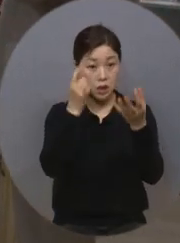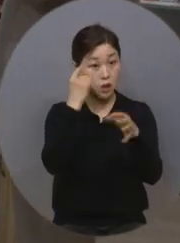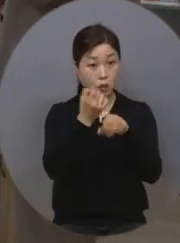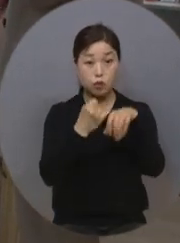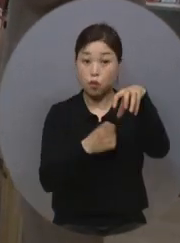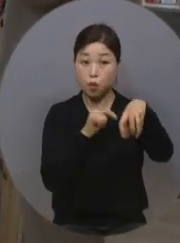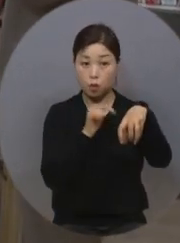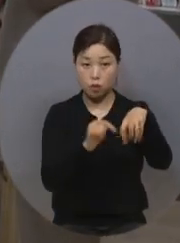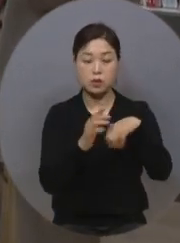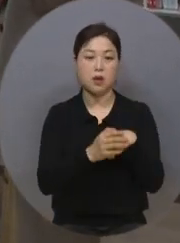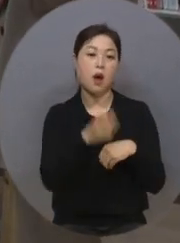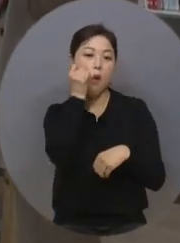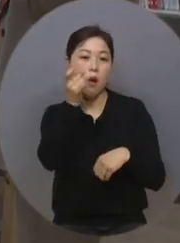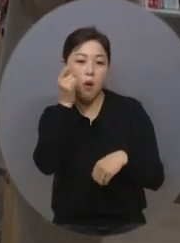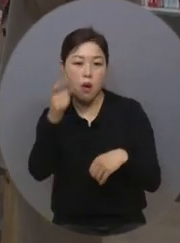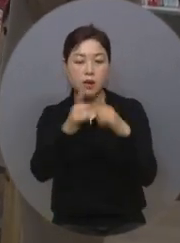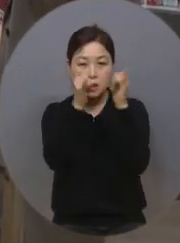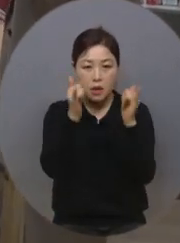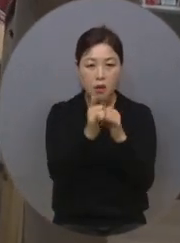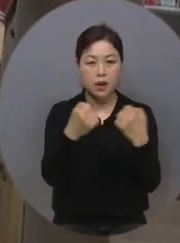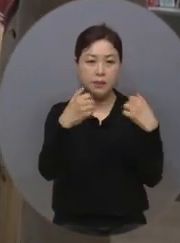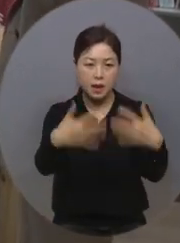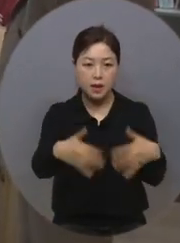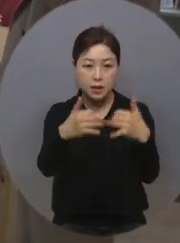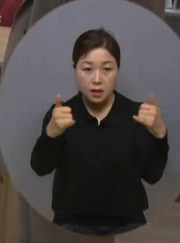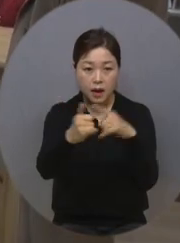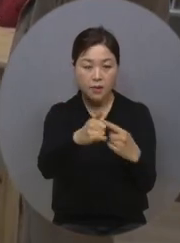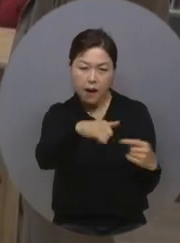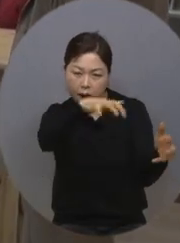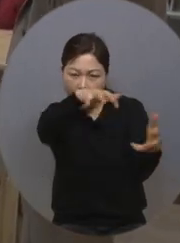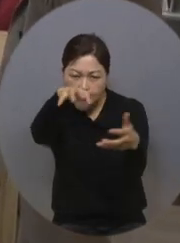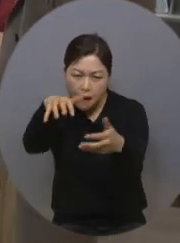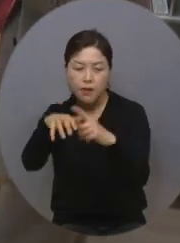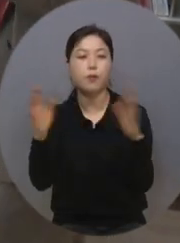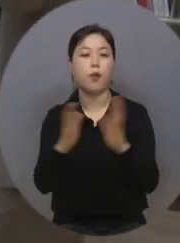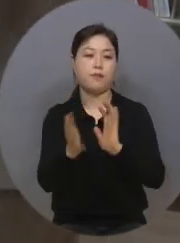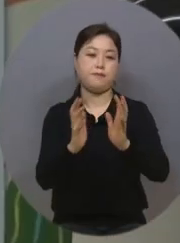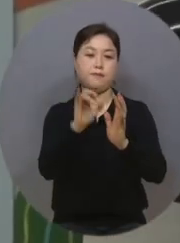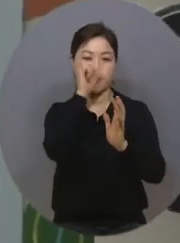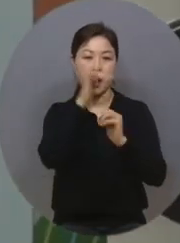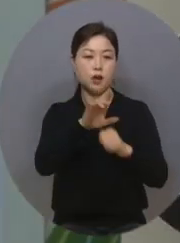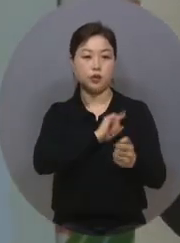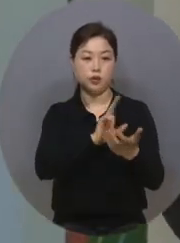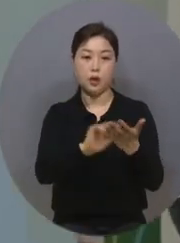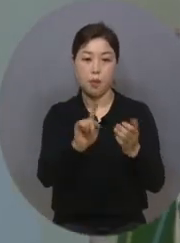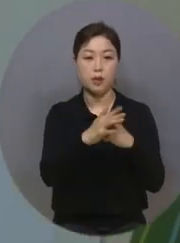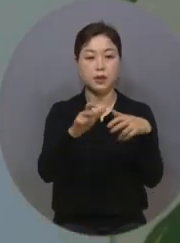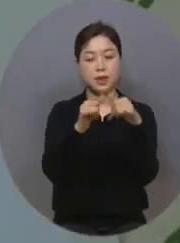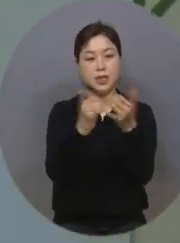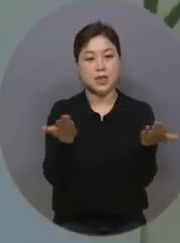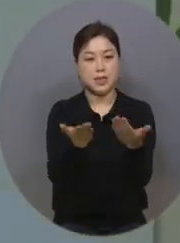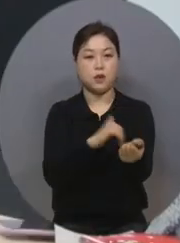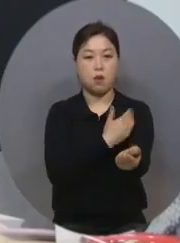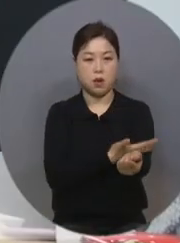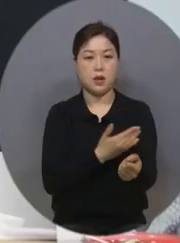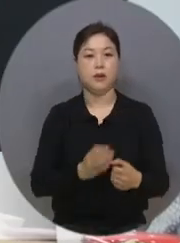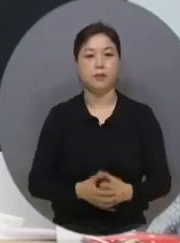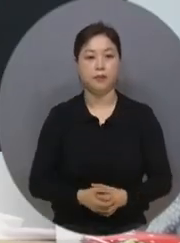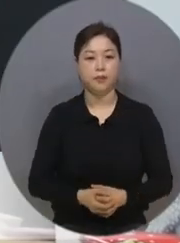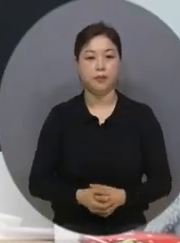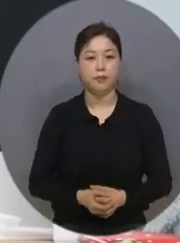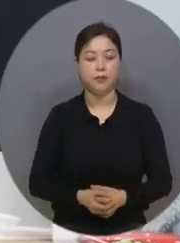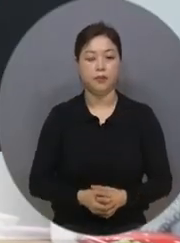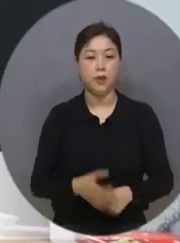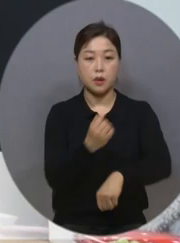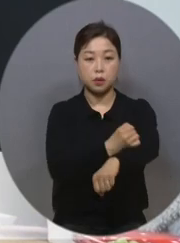연구소는 매월 사회적 약자를 챙기는 포럼을 갖습니다. 이번 포럼의 주제는 장애인의 일할 권리입니다. 노동이라고